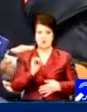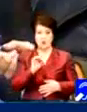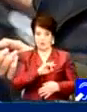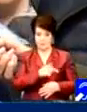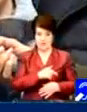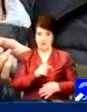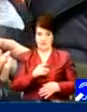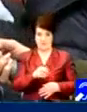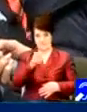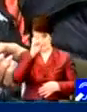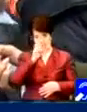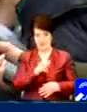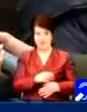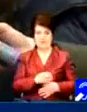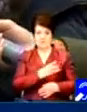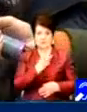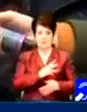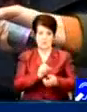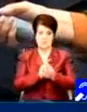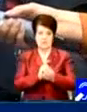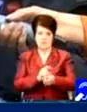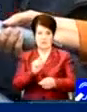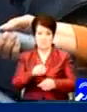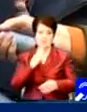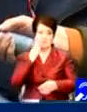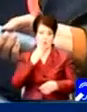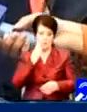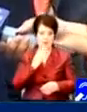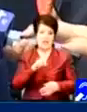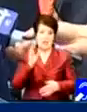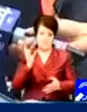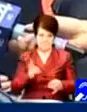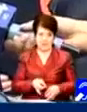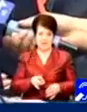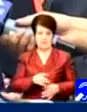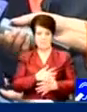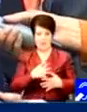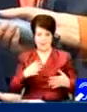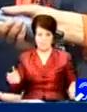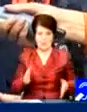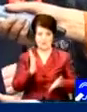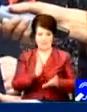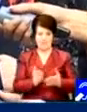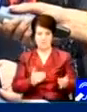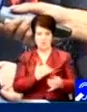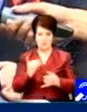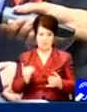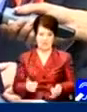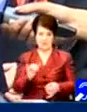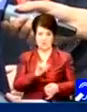și îmi doresc să continui bătălia pentru România, pentru că merităm mai mult. Avem de oferit